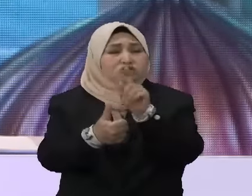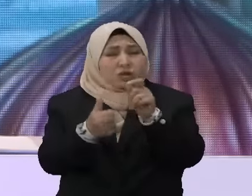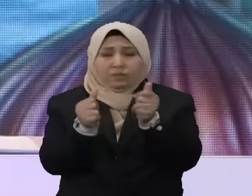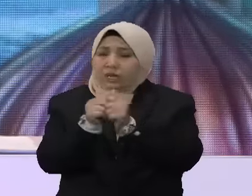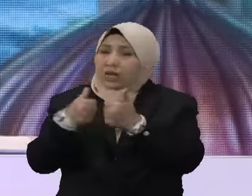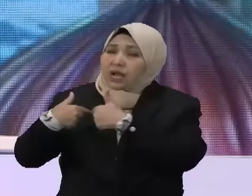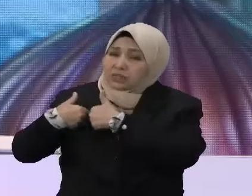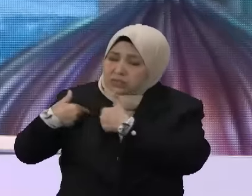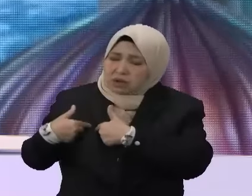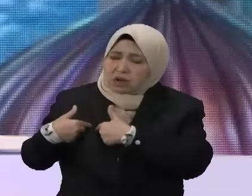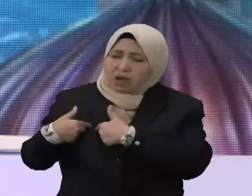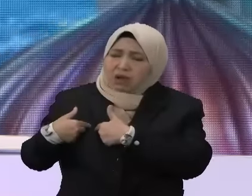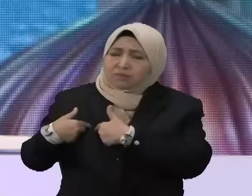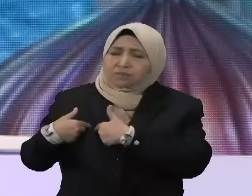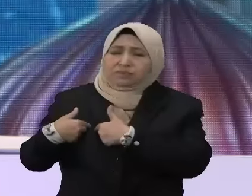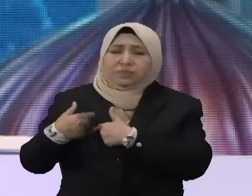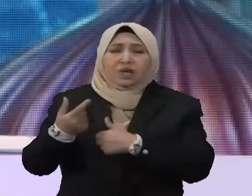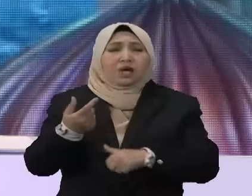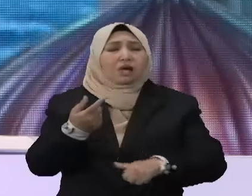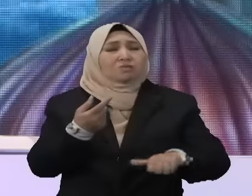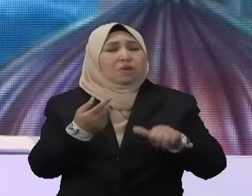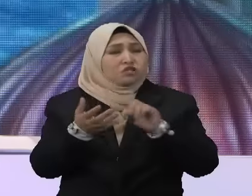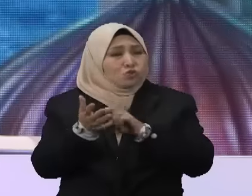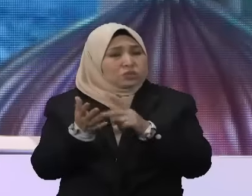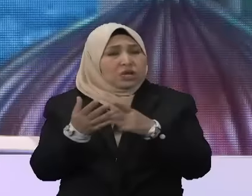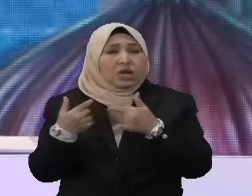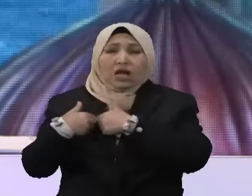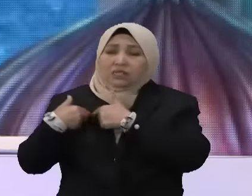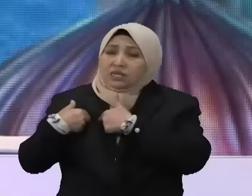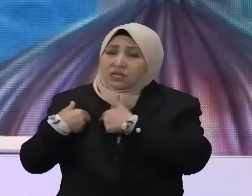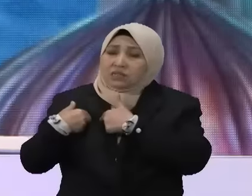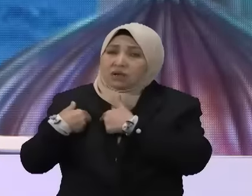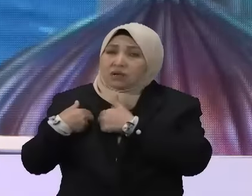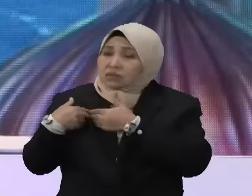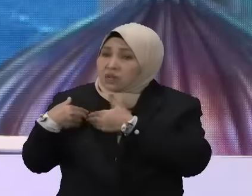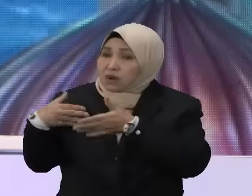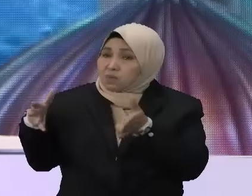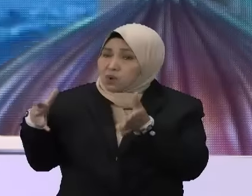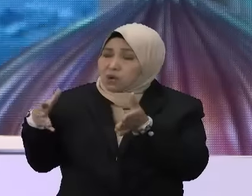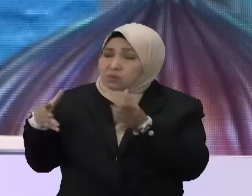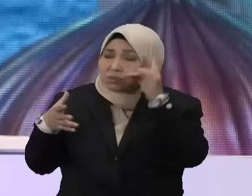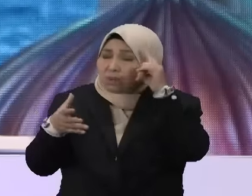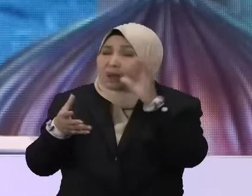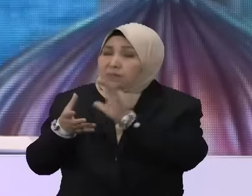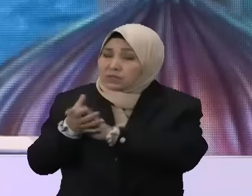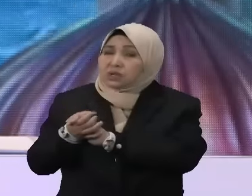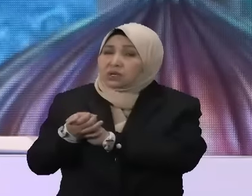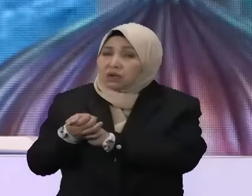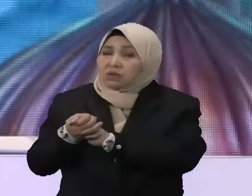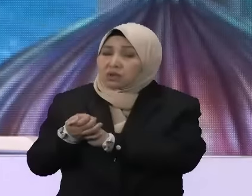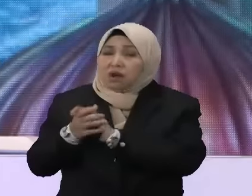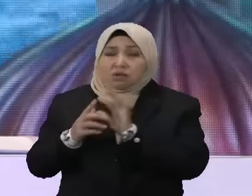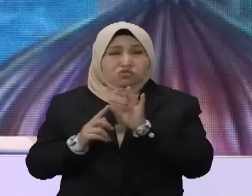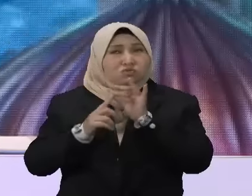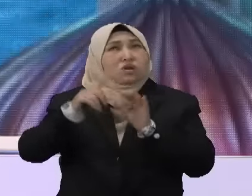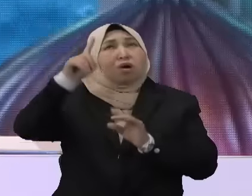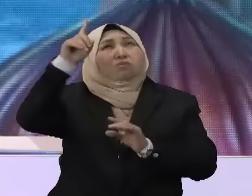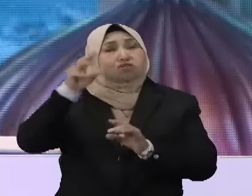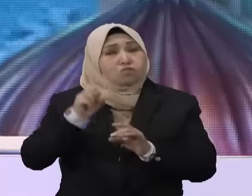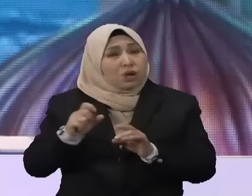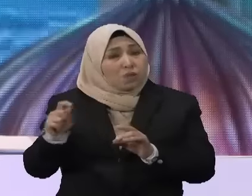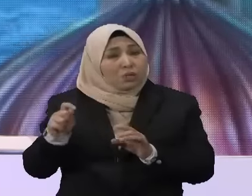Kita mempercayai dengan hati. Maksudnya adakah hati kita itu terbuka untuk mempercayai khususnya Allah Subhanahu Wa